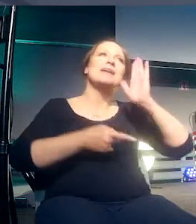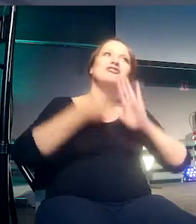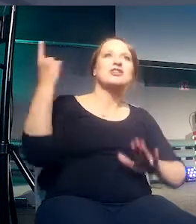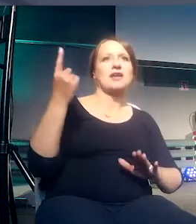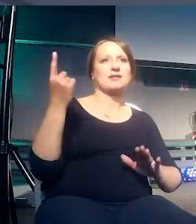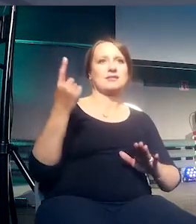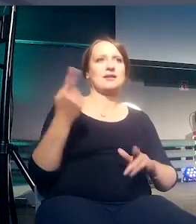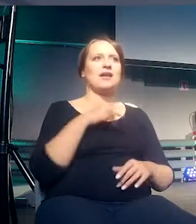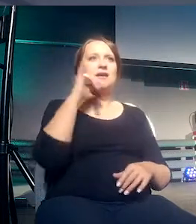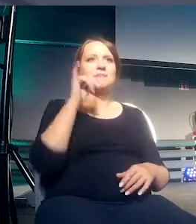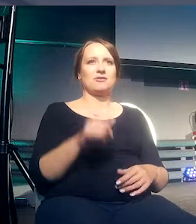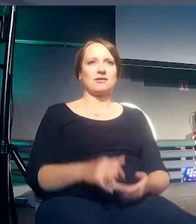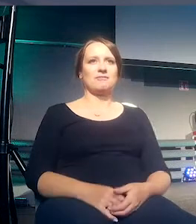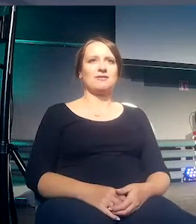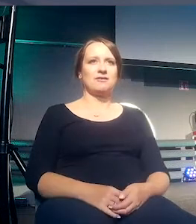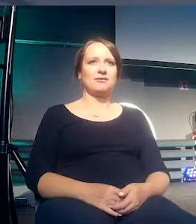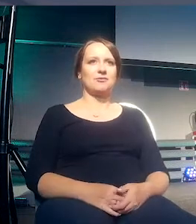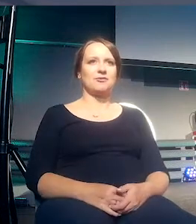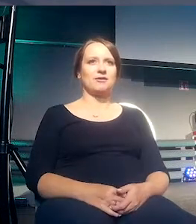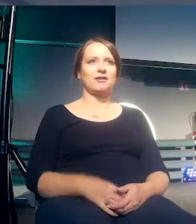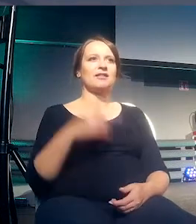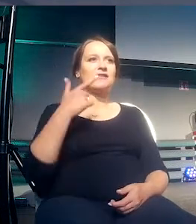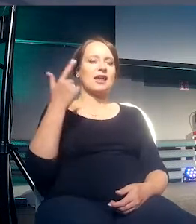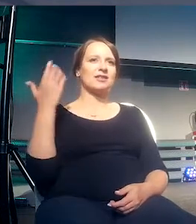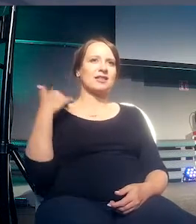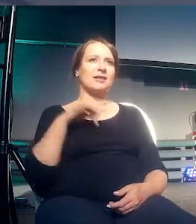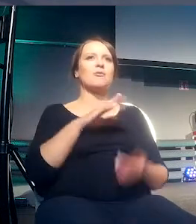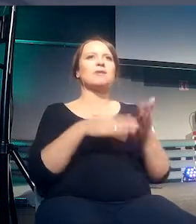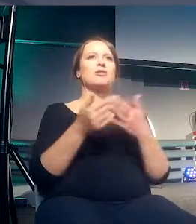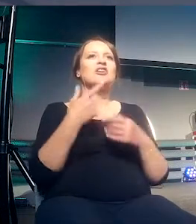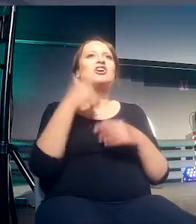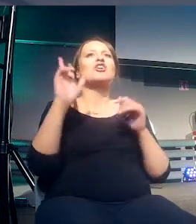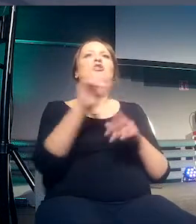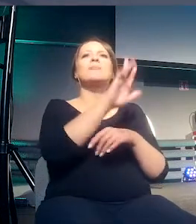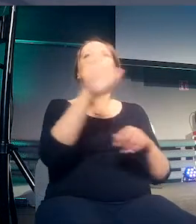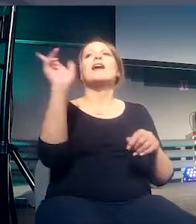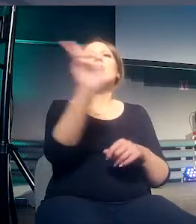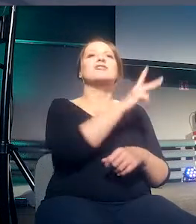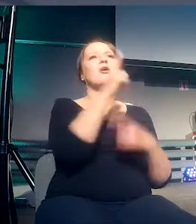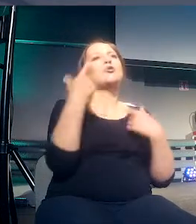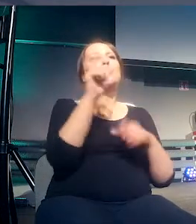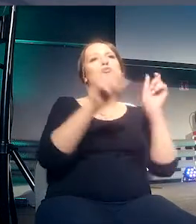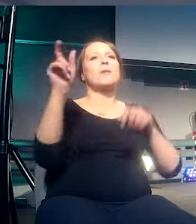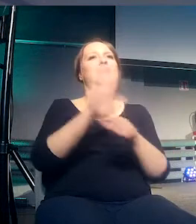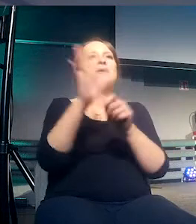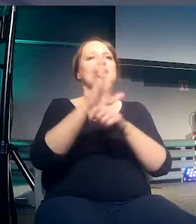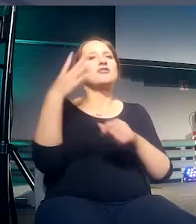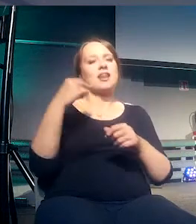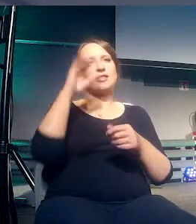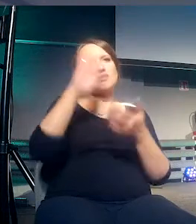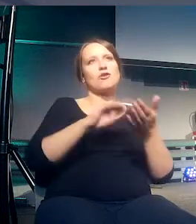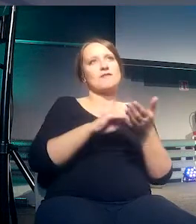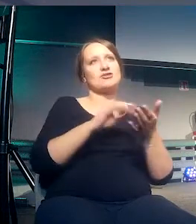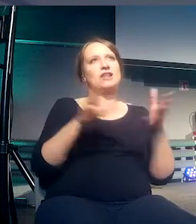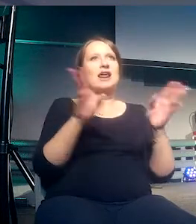po raz pierwszy, bo nie można było tego wdrażać 2 lata temu. Jakby nie można oczekiwać, że ktoś ma 15-letnie doświadczenie z